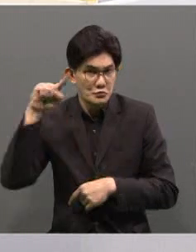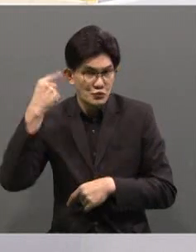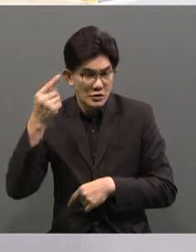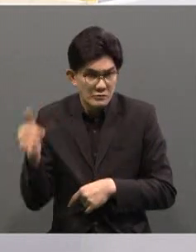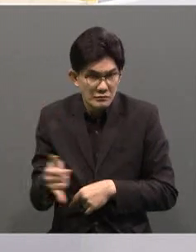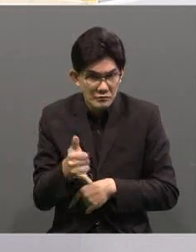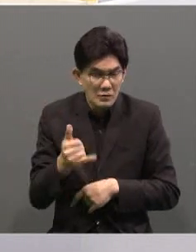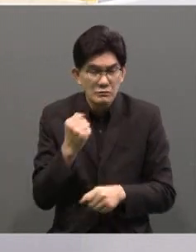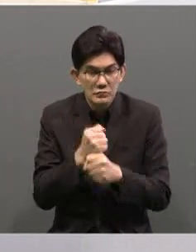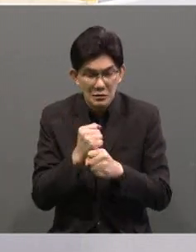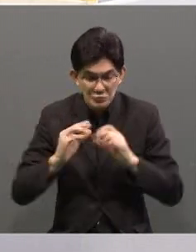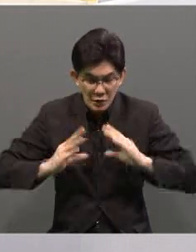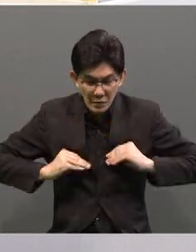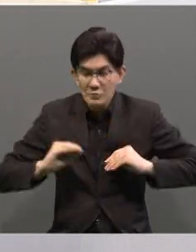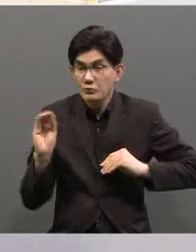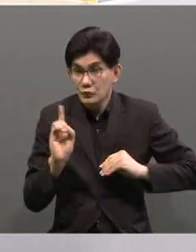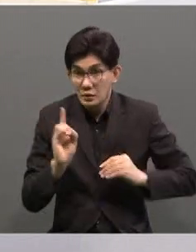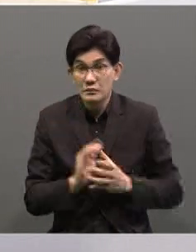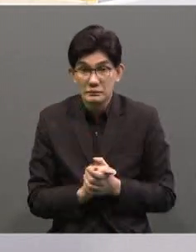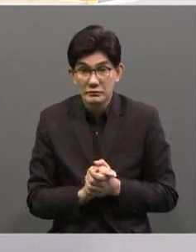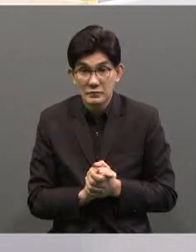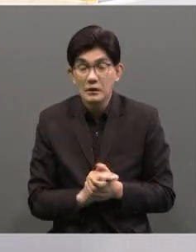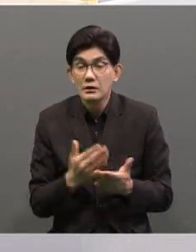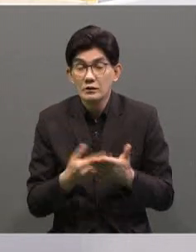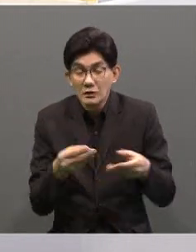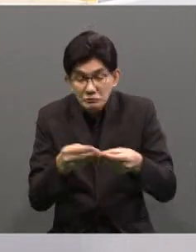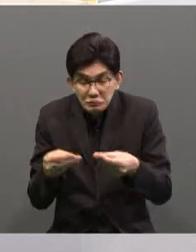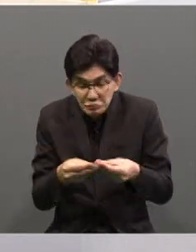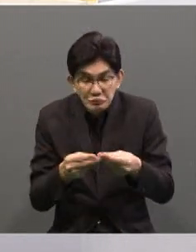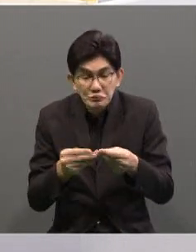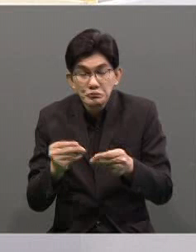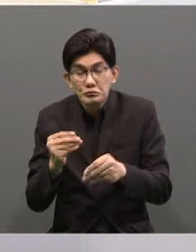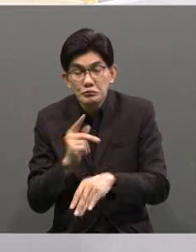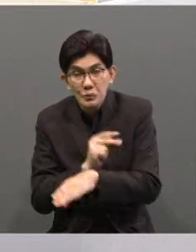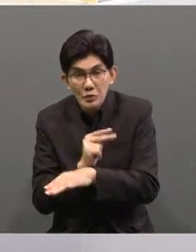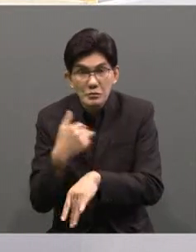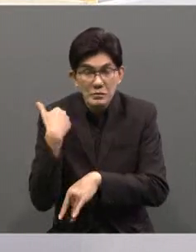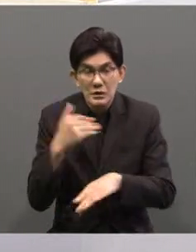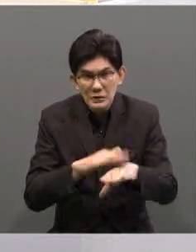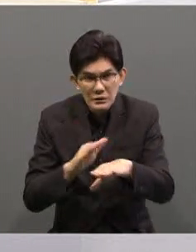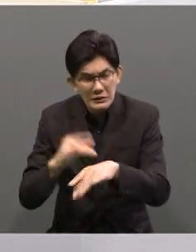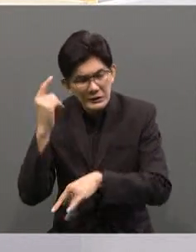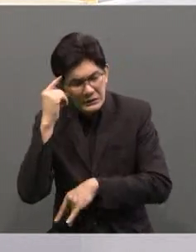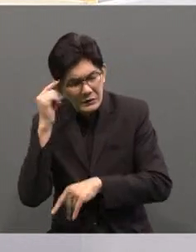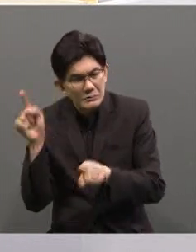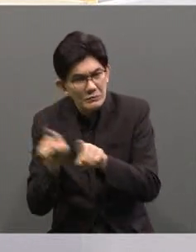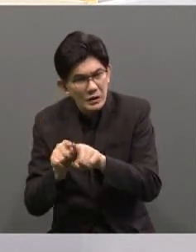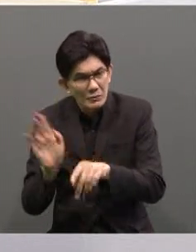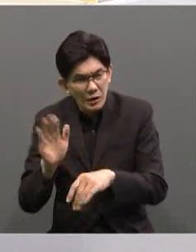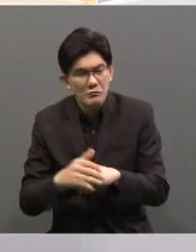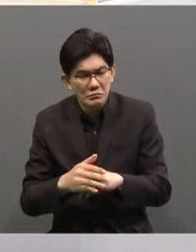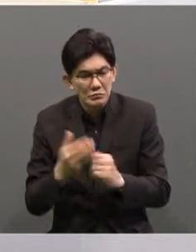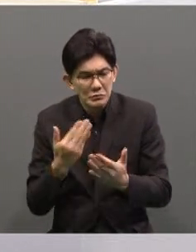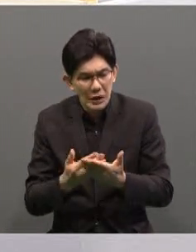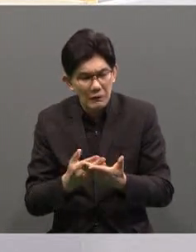อัพคอนเทนต์ยอมรับเลยว่าเธอไปเล่นพนันออนไลน์มาแล้วก็บอกเตือนว่าอย่าไปเล่นแบบเธอเพราะว่าเธอเสียตั้ง